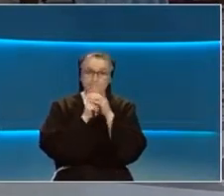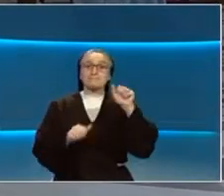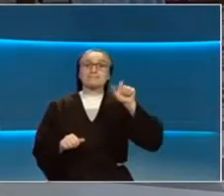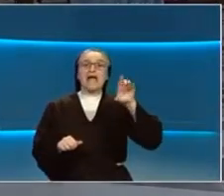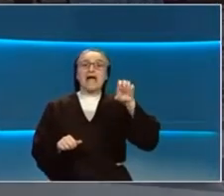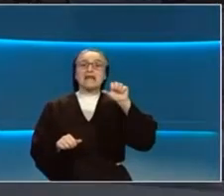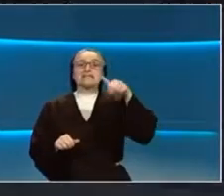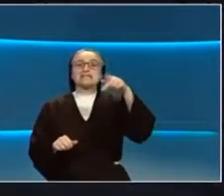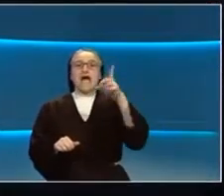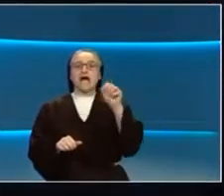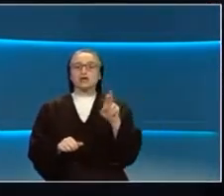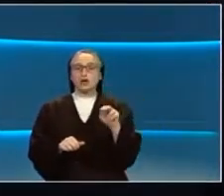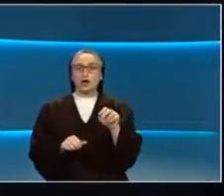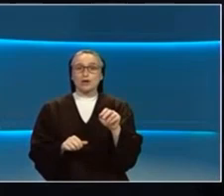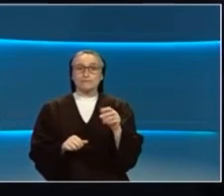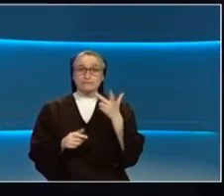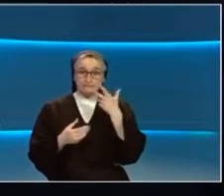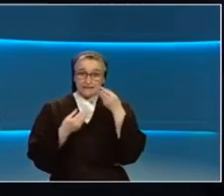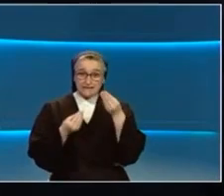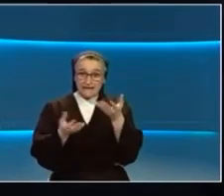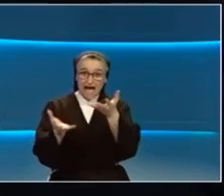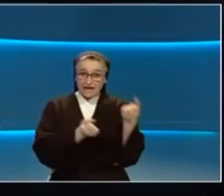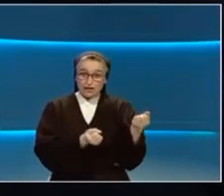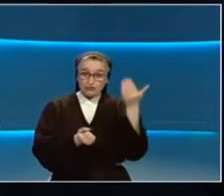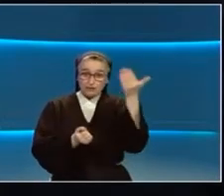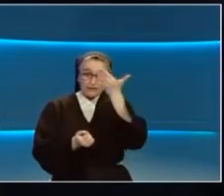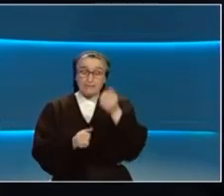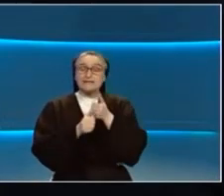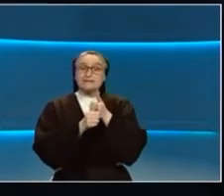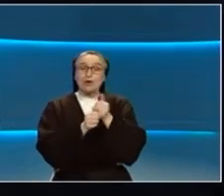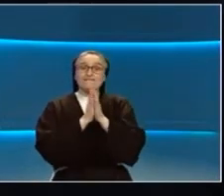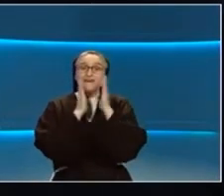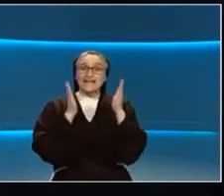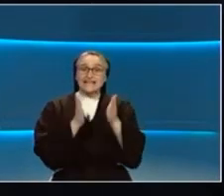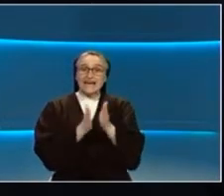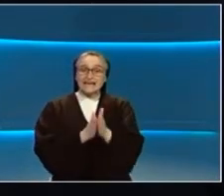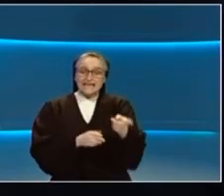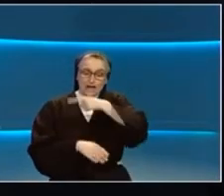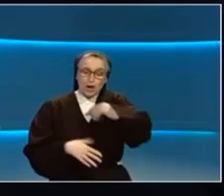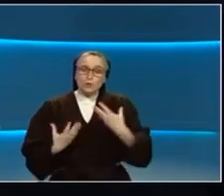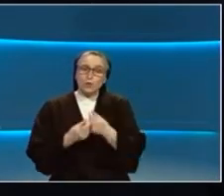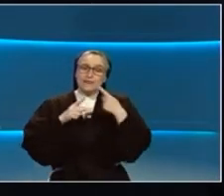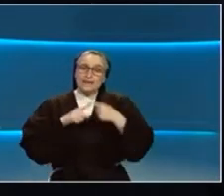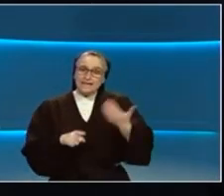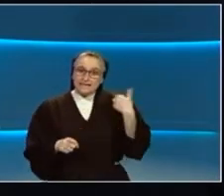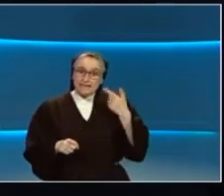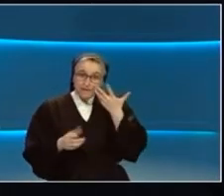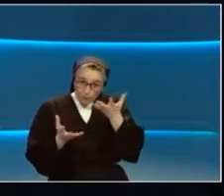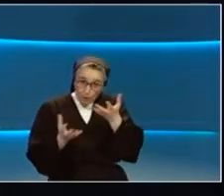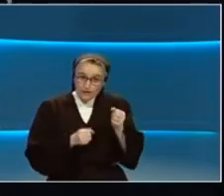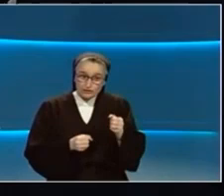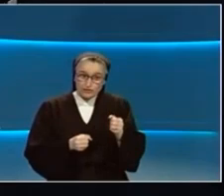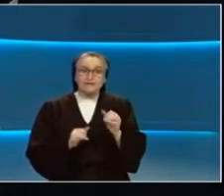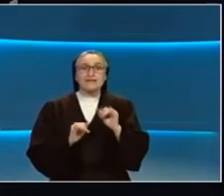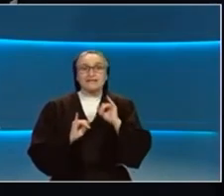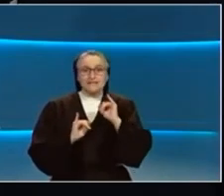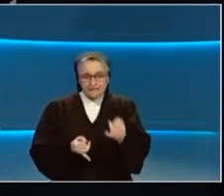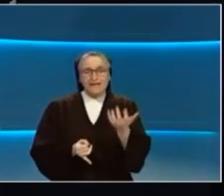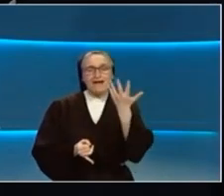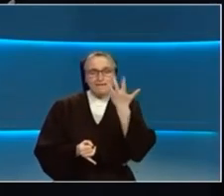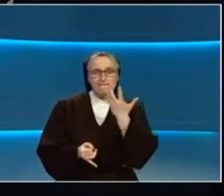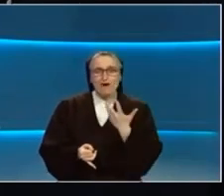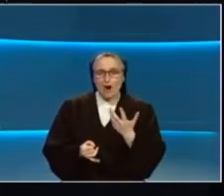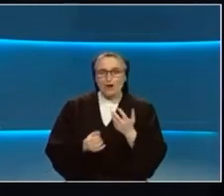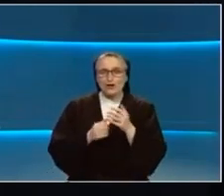Alessandro, vuoi ricevere il battesimo nella fede della Chiesa che tutti insieme abbiamo professato? Sì,